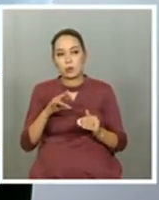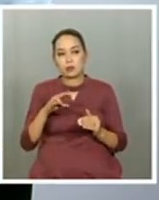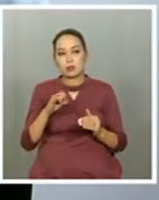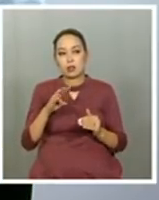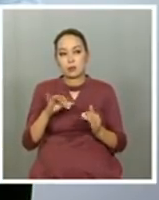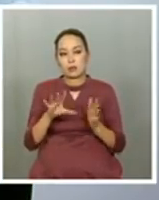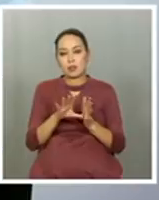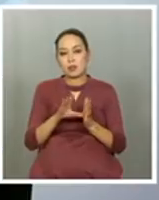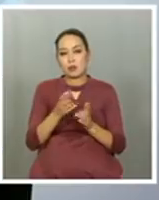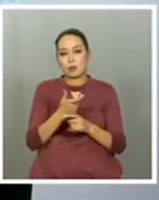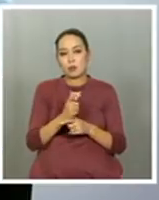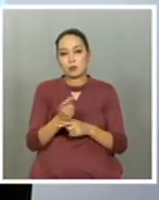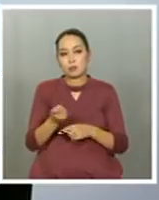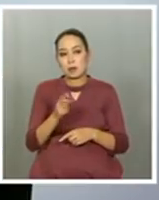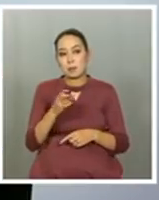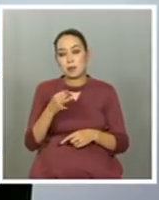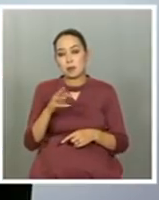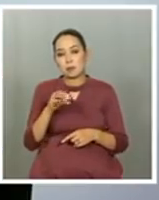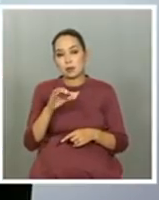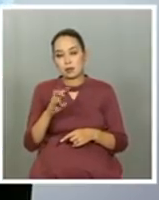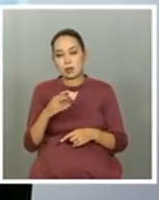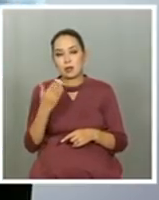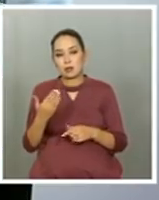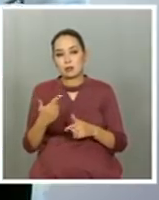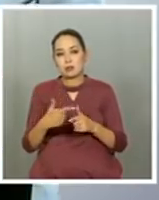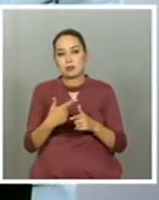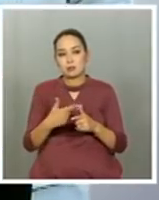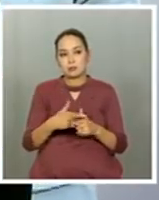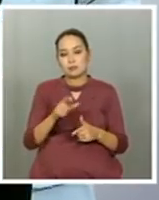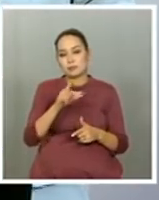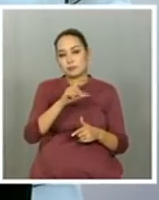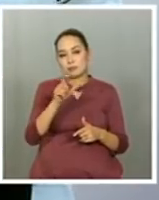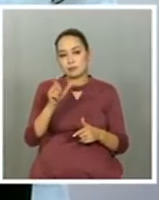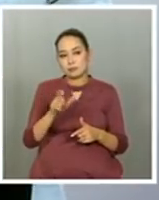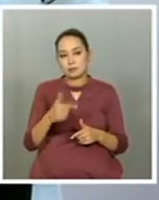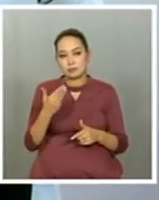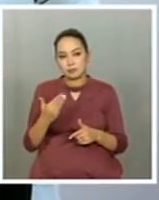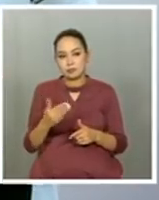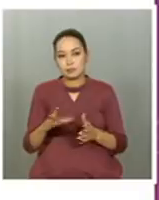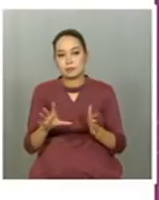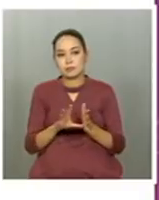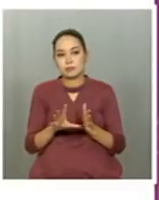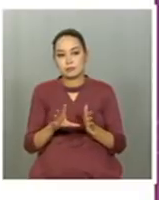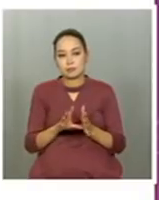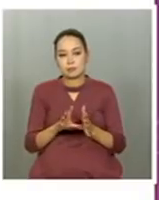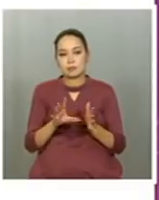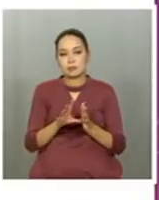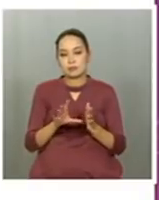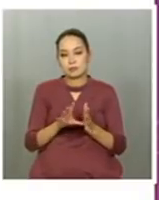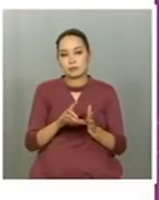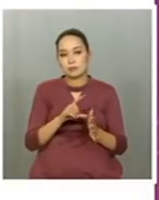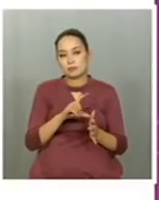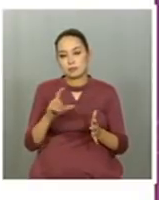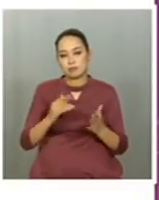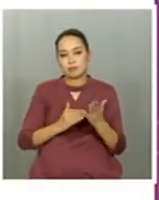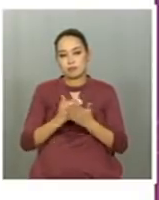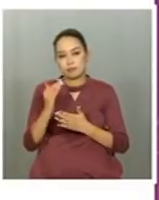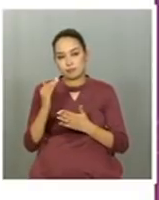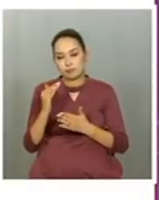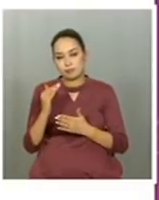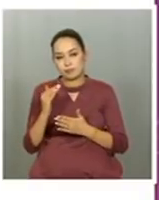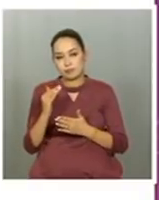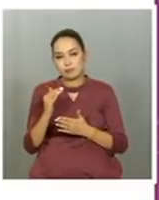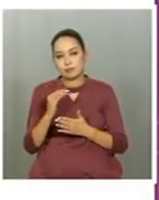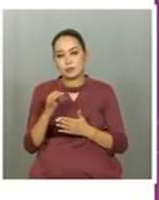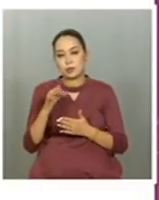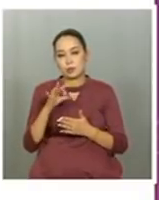бейметалдарда керісінше, атом радиустары кіші, электр терістілігі және электрон тартқыштықтары жоғары және